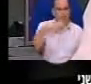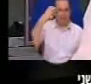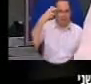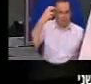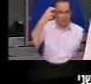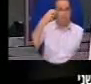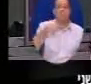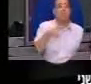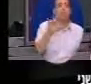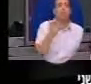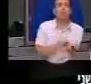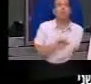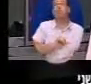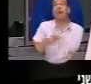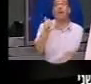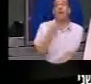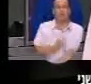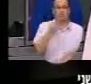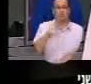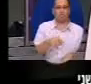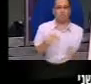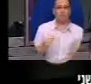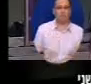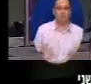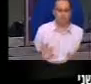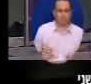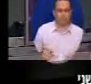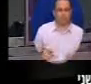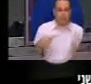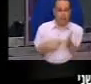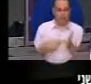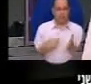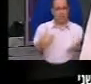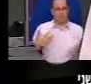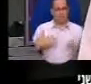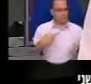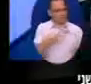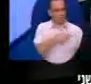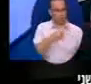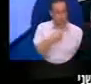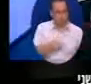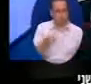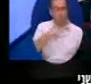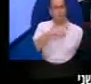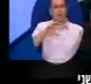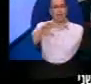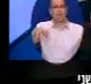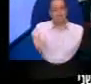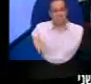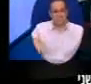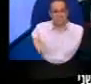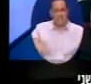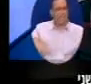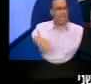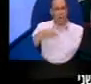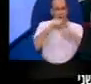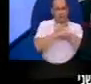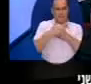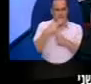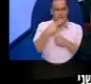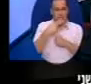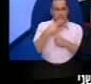הביטחון. לכן אני שמח מאוד ששמוליק וחברה וגם נשיא האוניברסיטה וגם מנכ"לית האוניברסיטה רוצה לברך אותם על